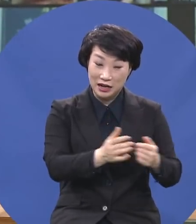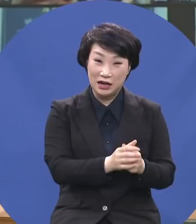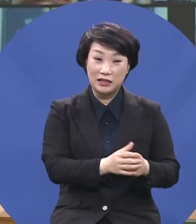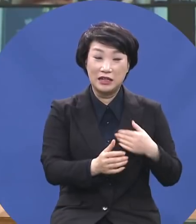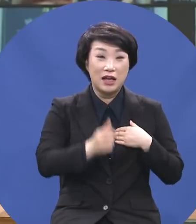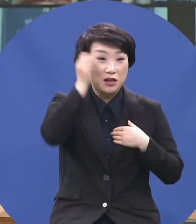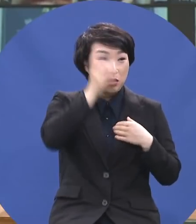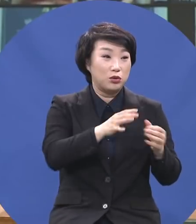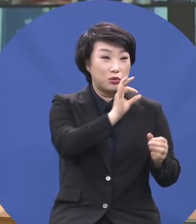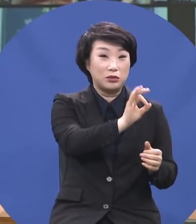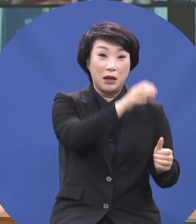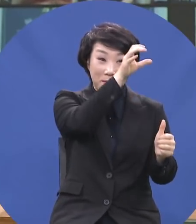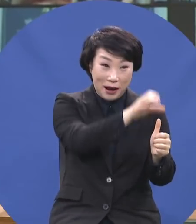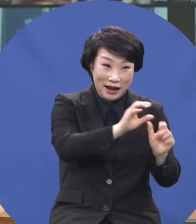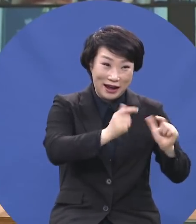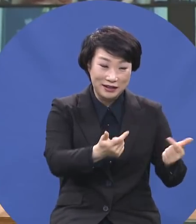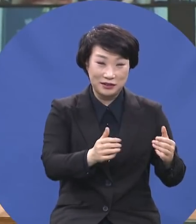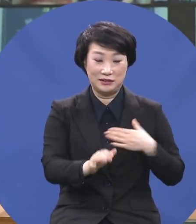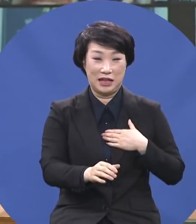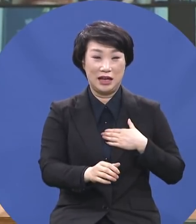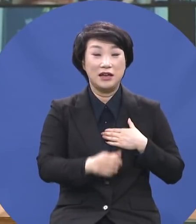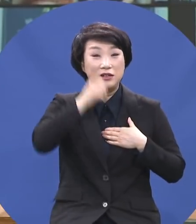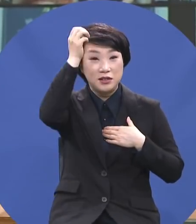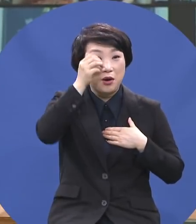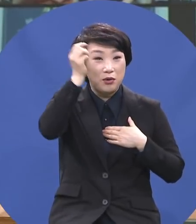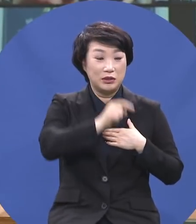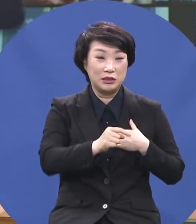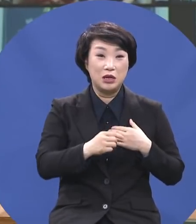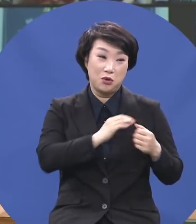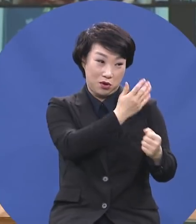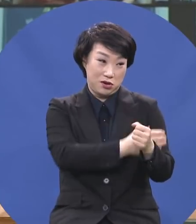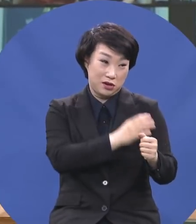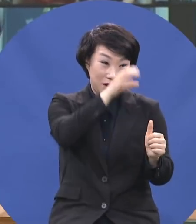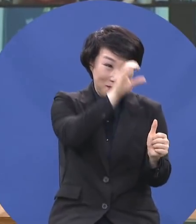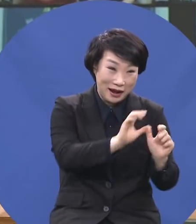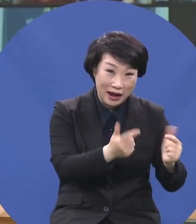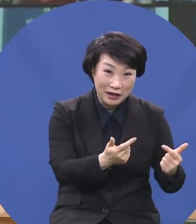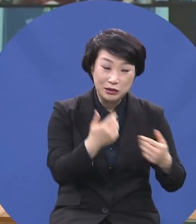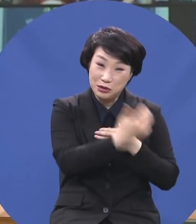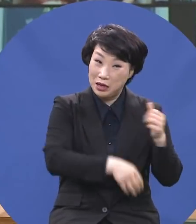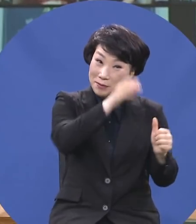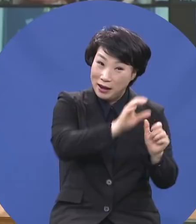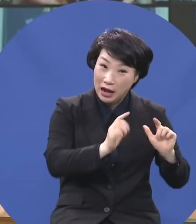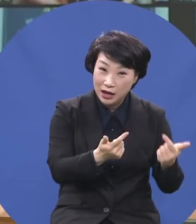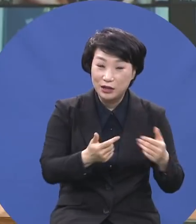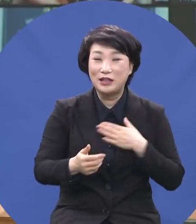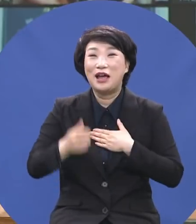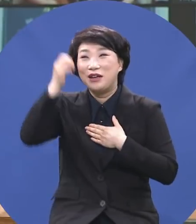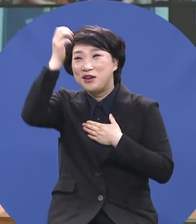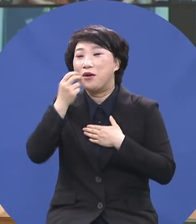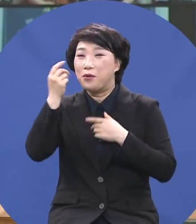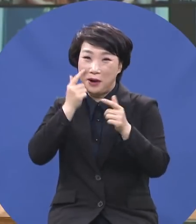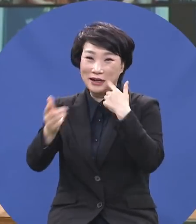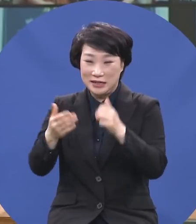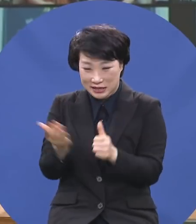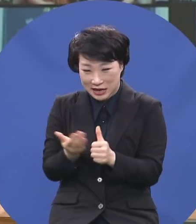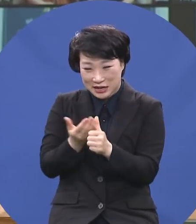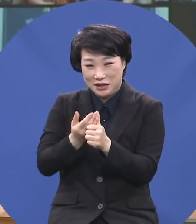않고 권력에 맡기지 않고 육신에 맡기지 않고 확실하게 양육하고